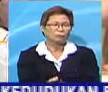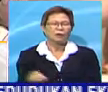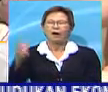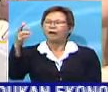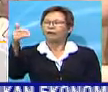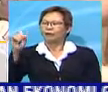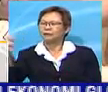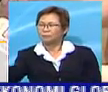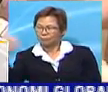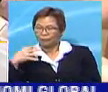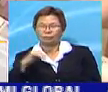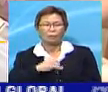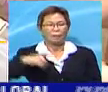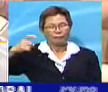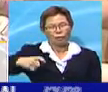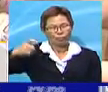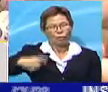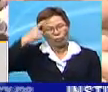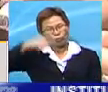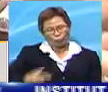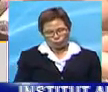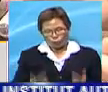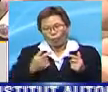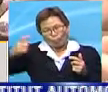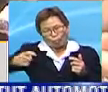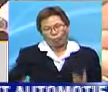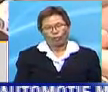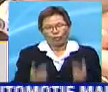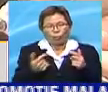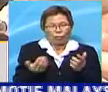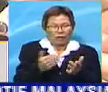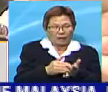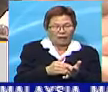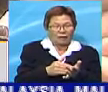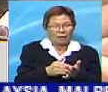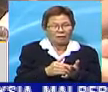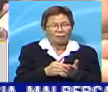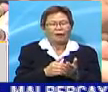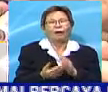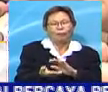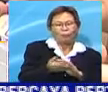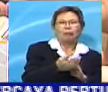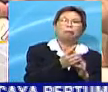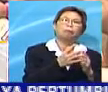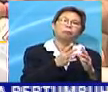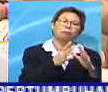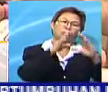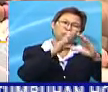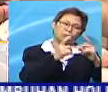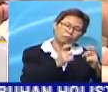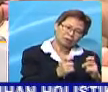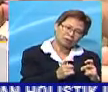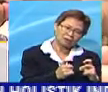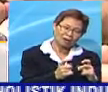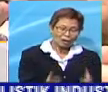Rais, kita ada keperluan untuk menghidupkan semula genre yang telah mati itu. Bukan untuk tujuan apa, tetapi